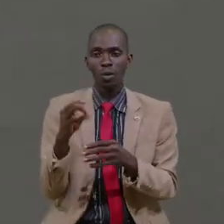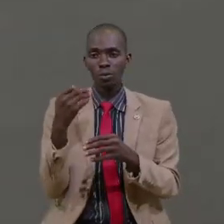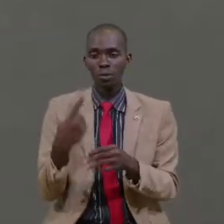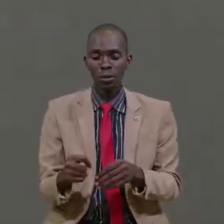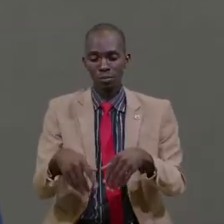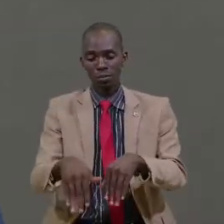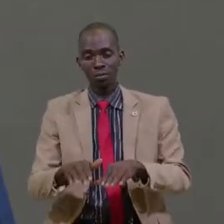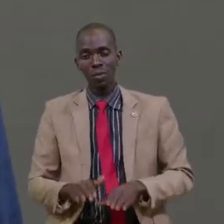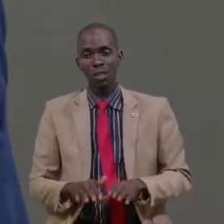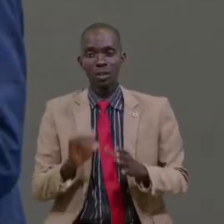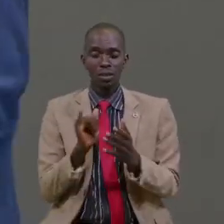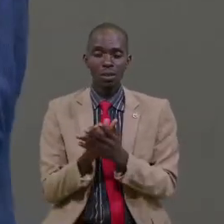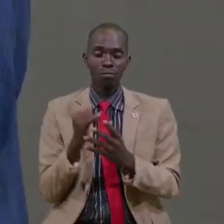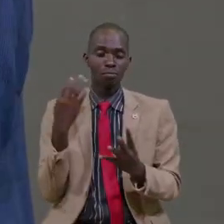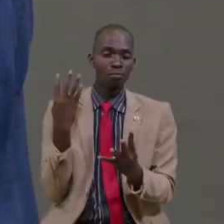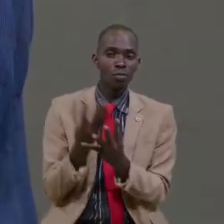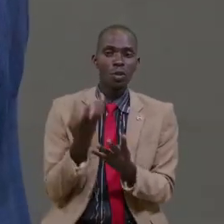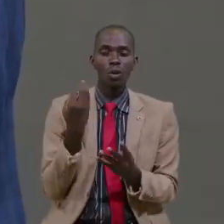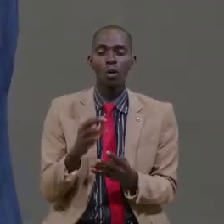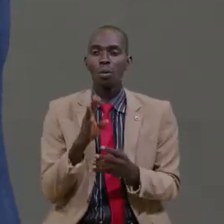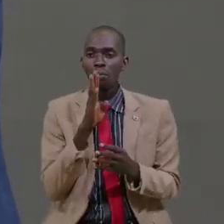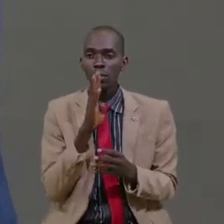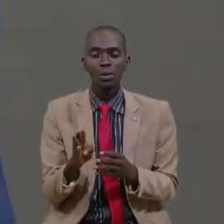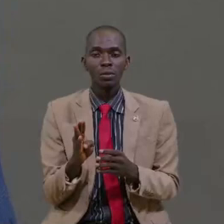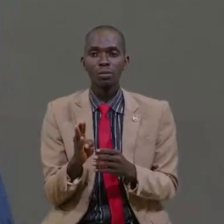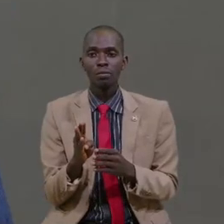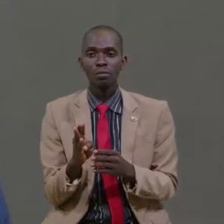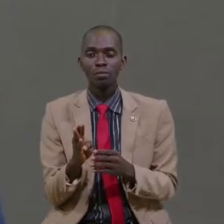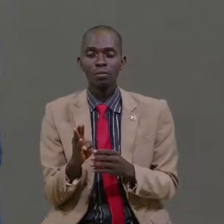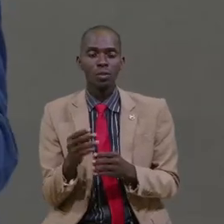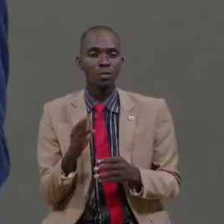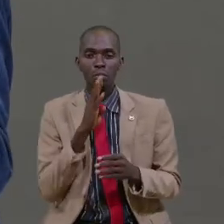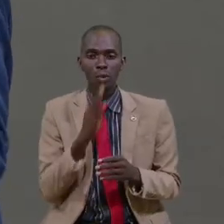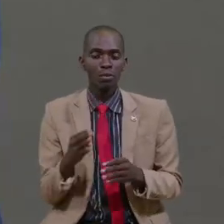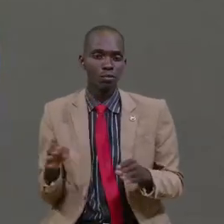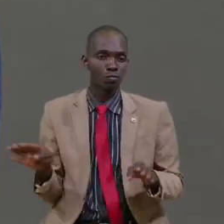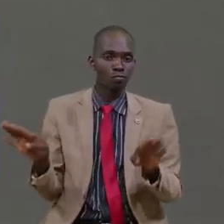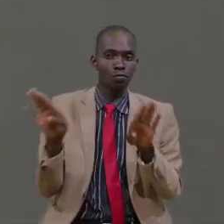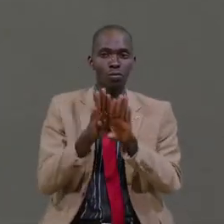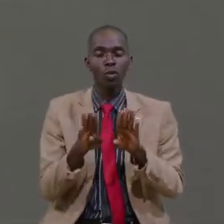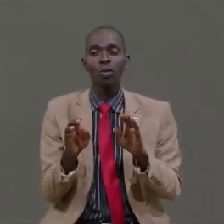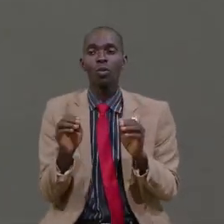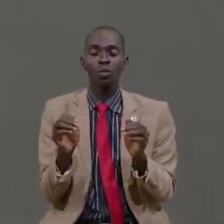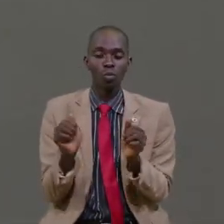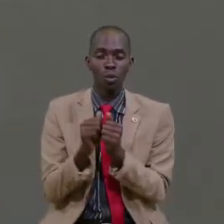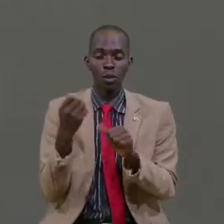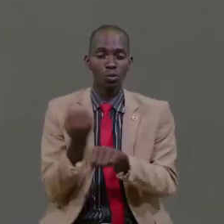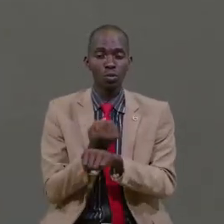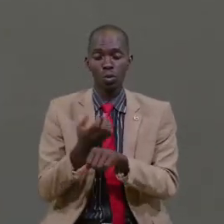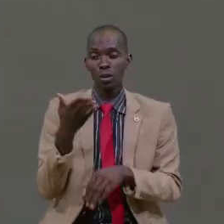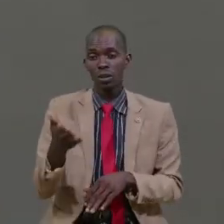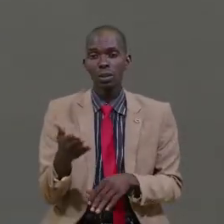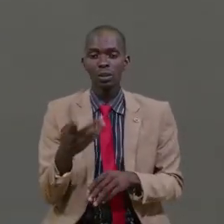tombe, cette captivité d'être enfermé, dominé par une